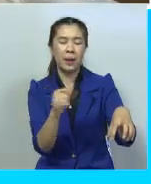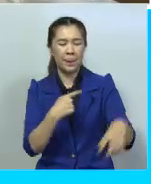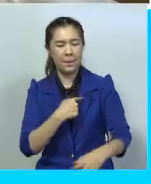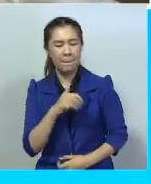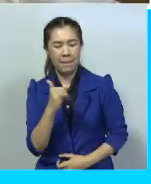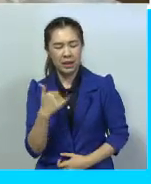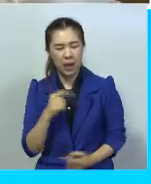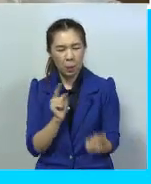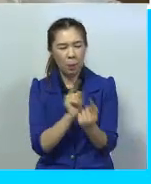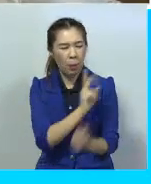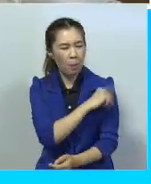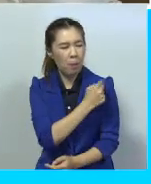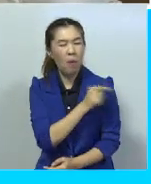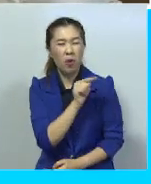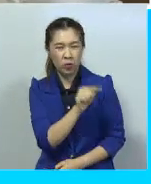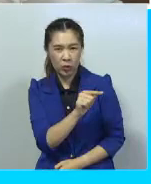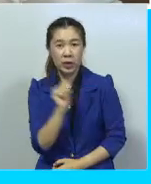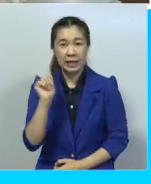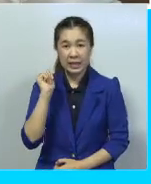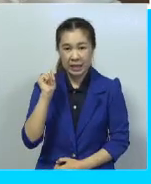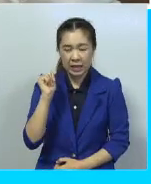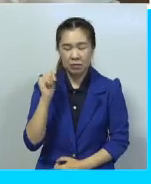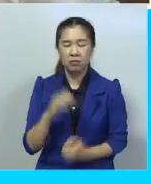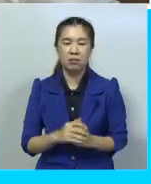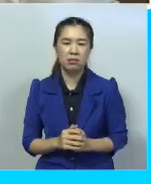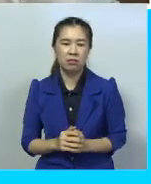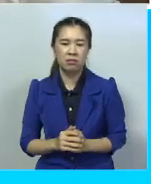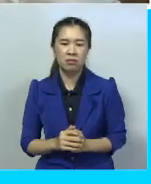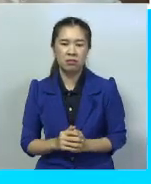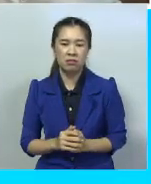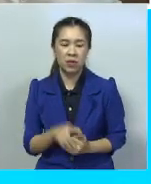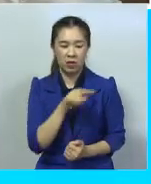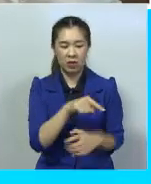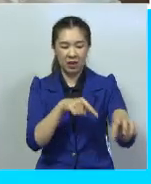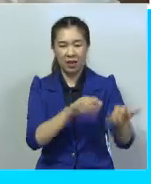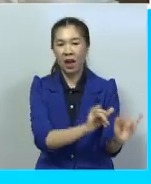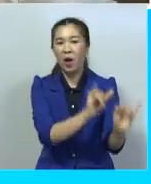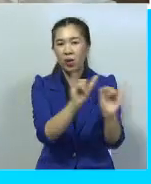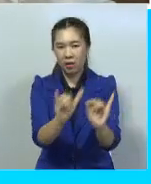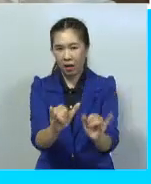ไปพบกับหมอคนนี้หรือว่าจะไปที่คลินิกอะไรอย่างเงี้ยค่ะคือตอนนี้เขาย้ายแล้วอะค่ะ